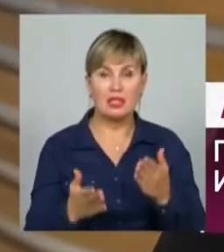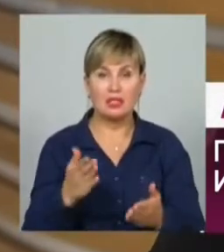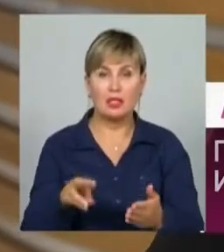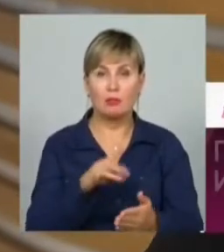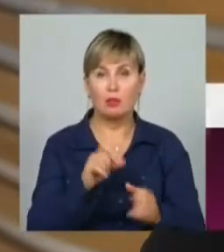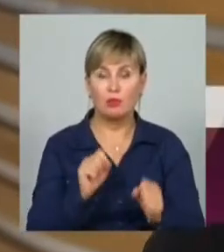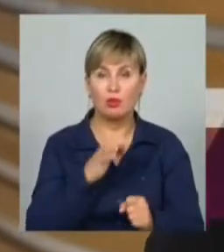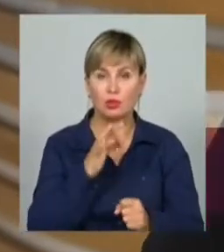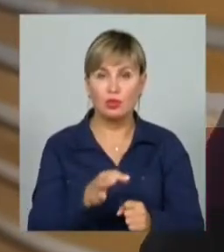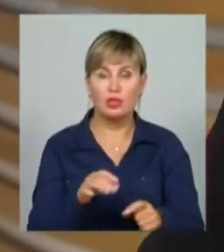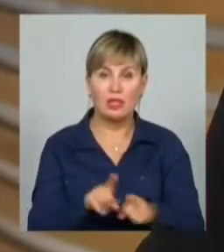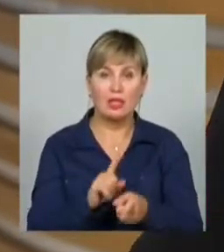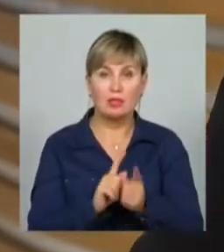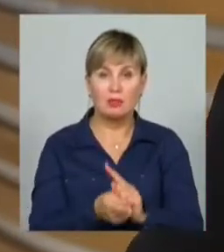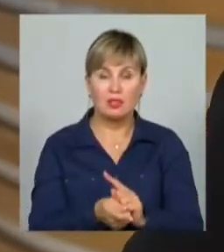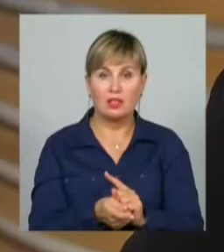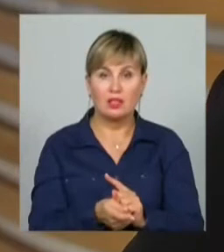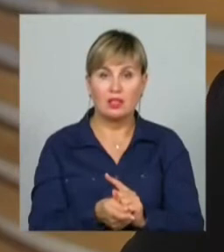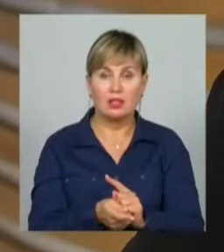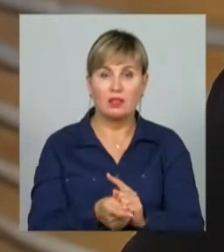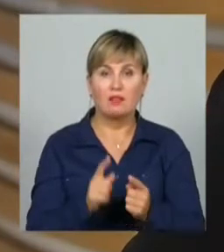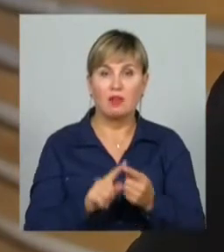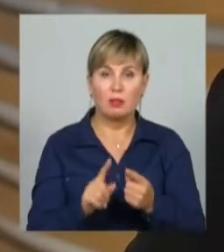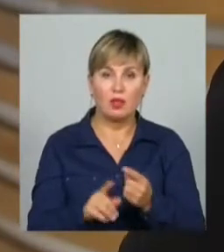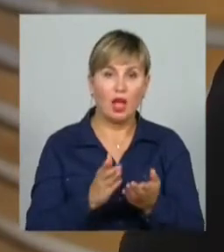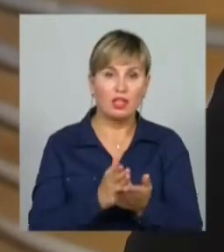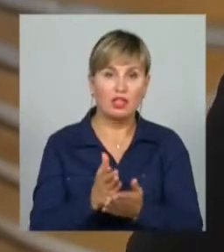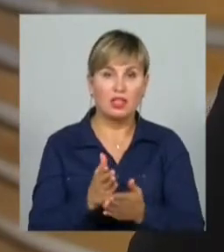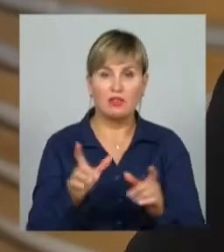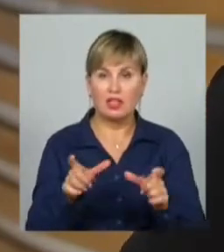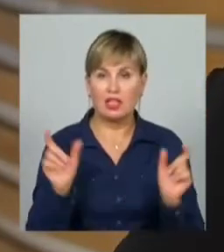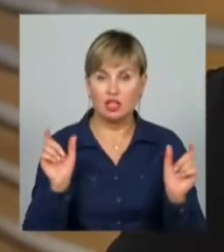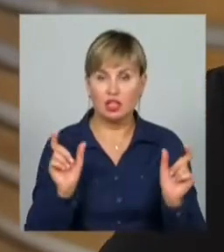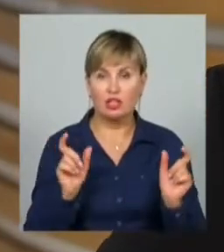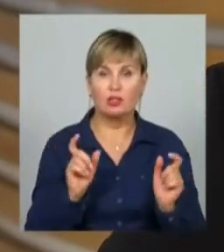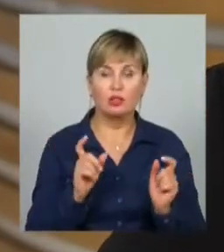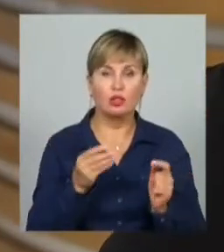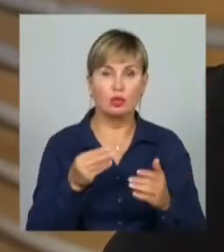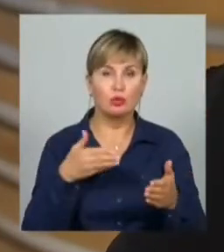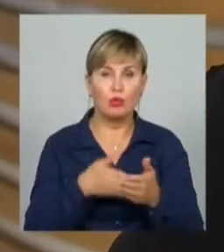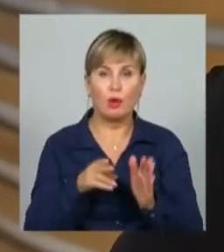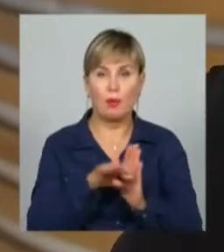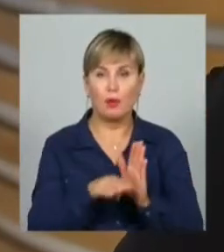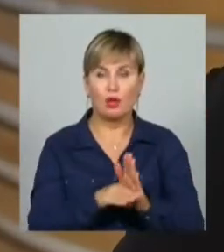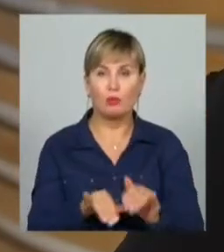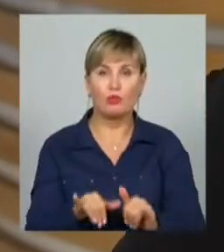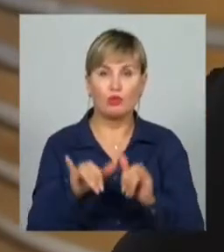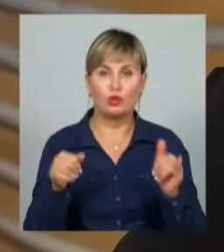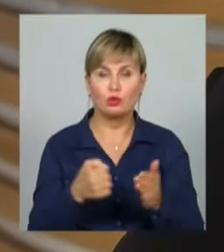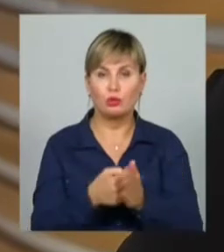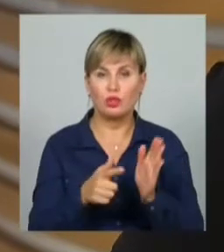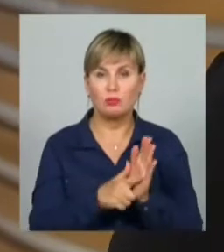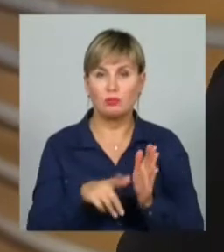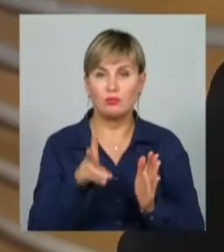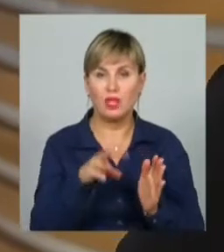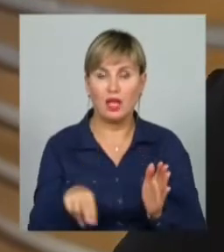можем отметить, это какие изменения, во-первых, сняты отраслевые ограничения. Максимальная сумма по программе увеличена до 7 миллиардов